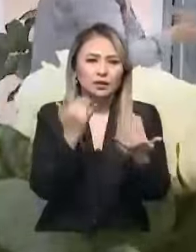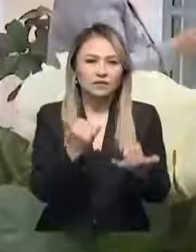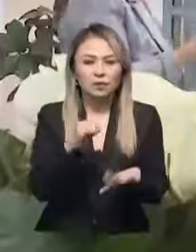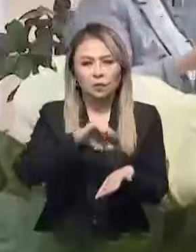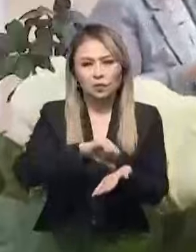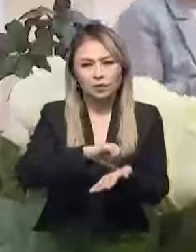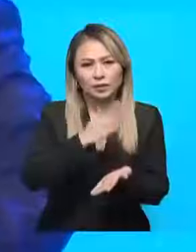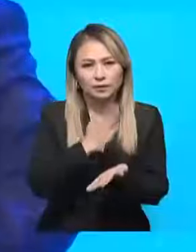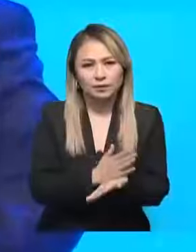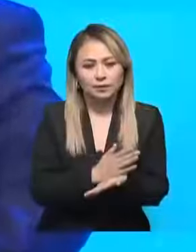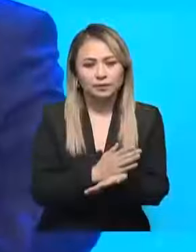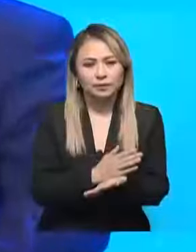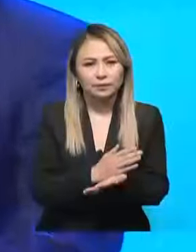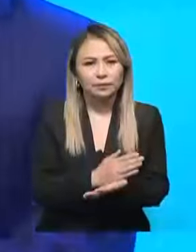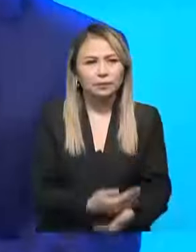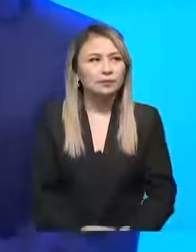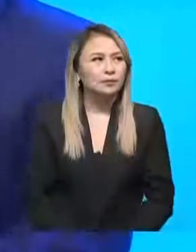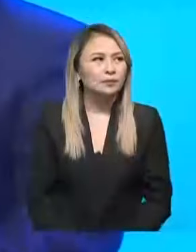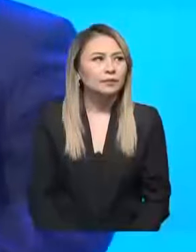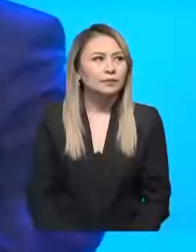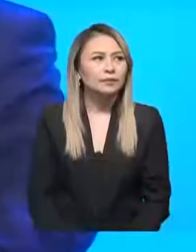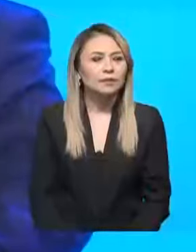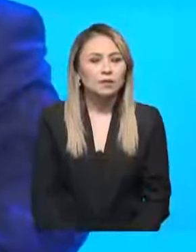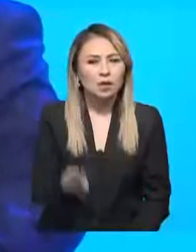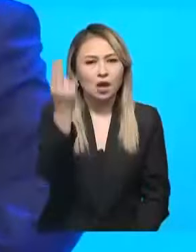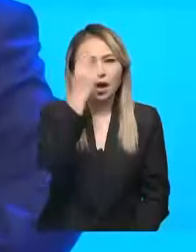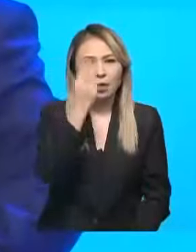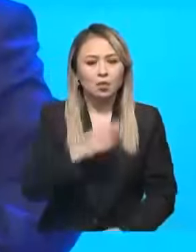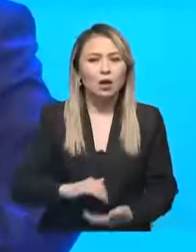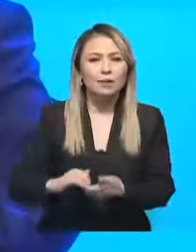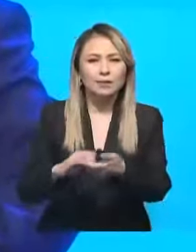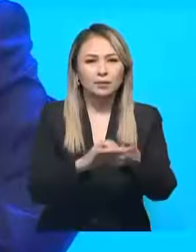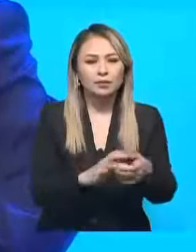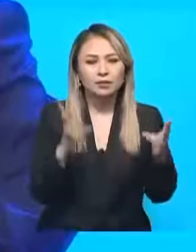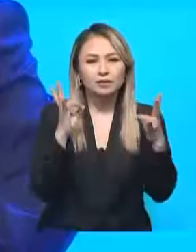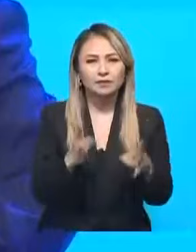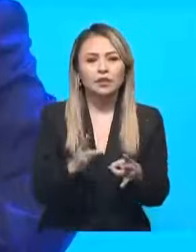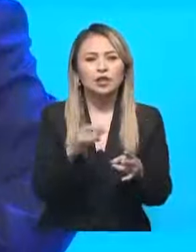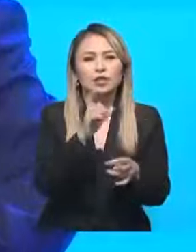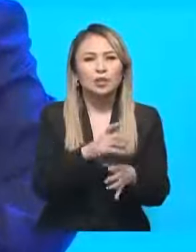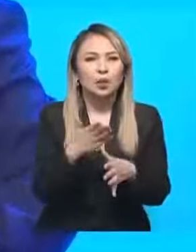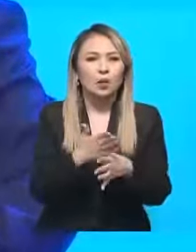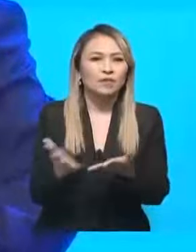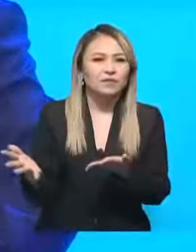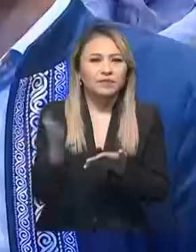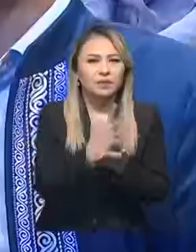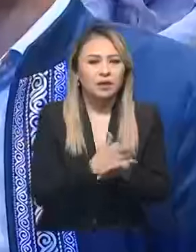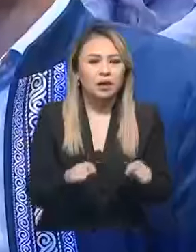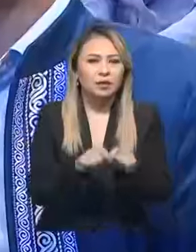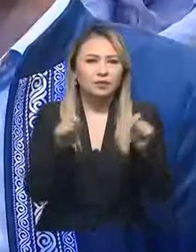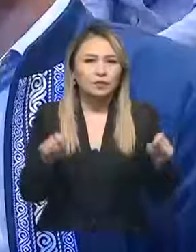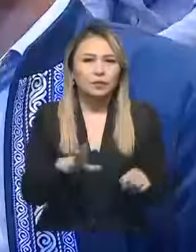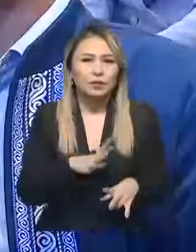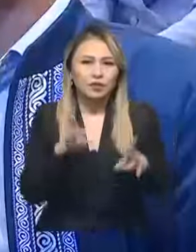үлестерін қосты деп ойлаймын. Ақмола ассамблеясы жанынан зардап шеккен адамдарға көмек жинау штабы ашылды.